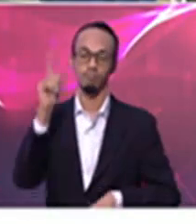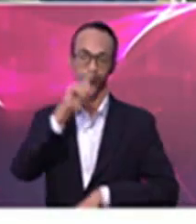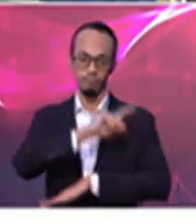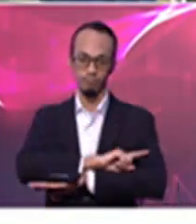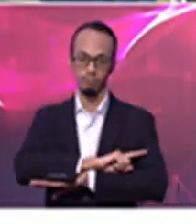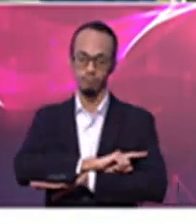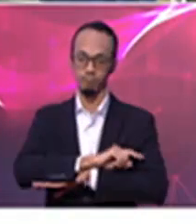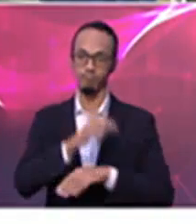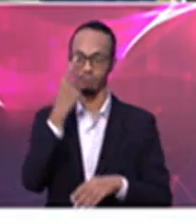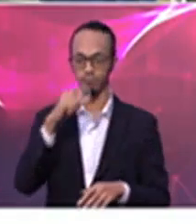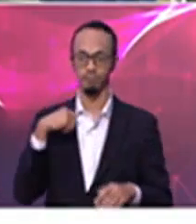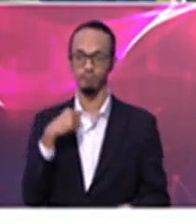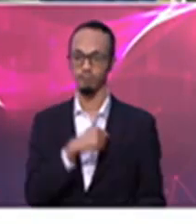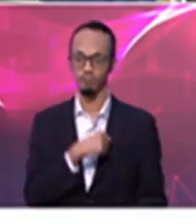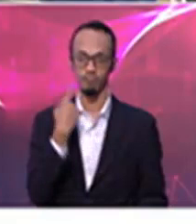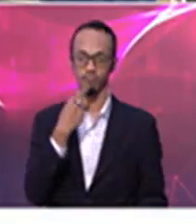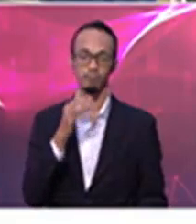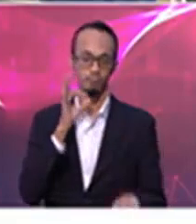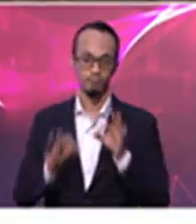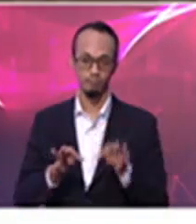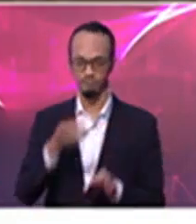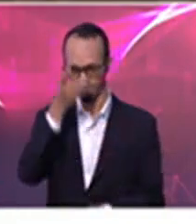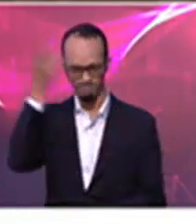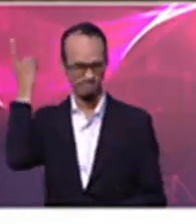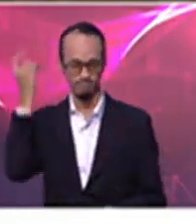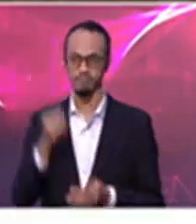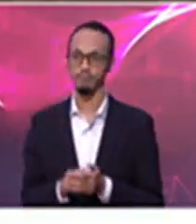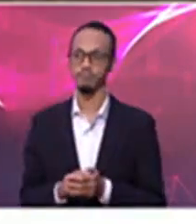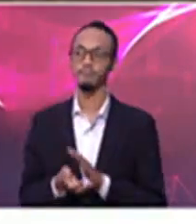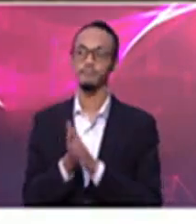ahli parlimen yang terlibat jika beregilh